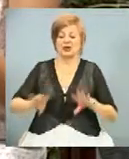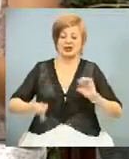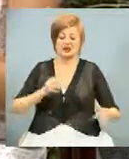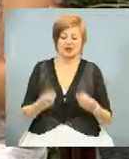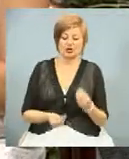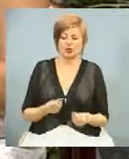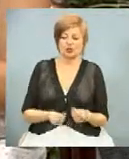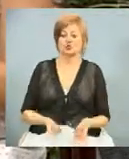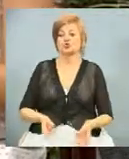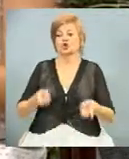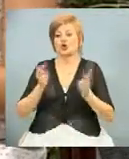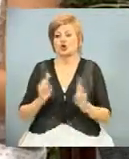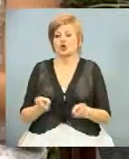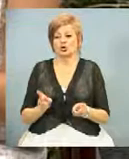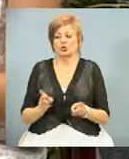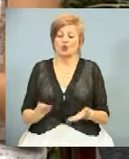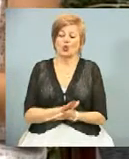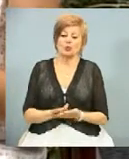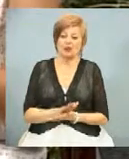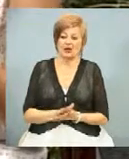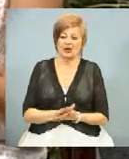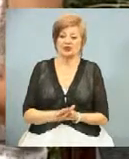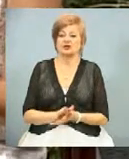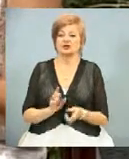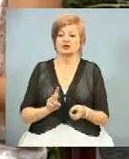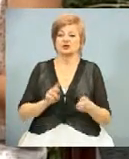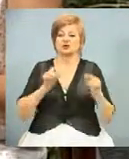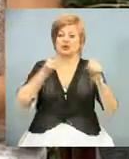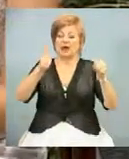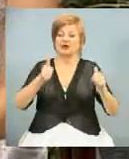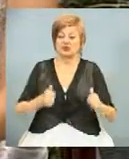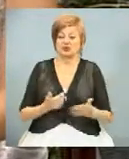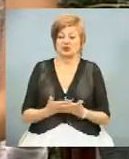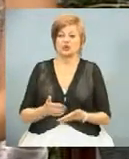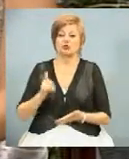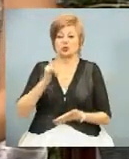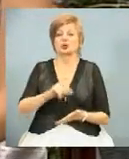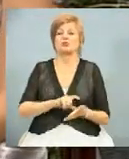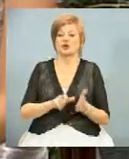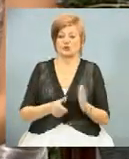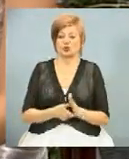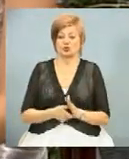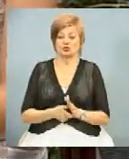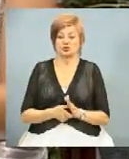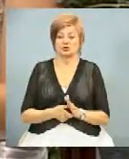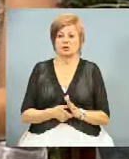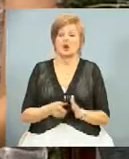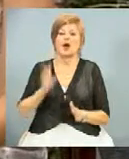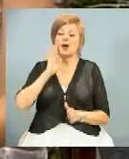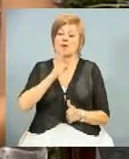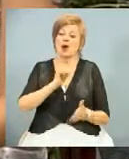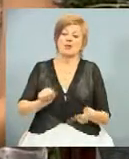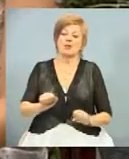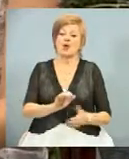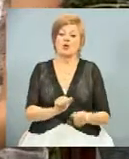іграшки, хто там навіть прибирає іграшки, хто де розвішує картини. От у тебе у кімнаті, Ярослава, як відбувається? Мама прибирає